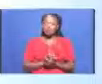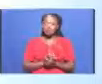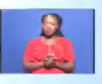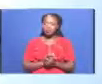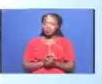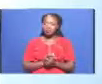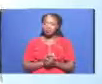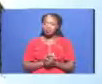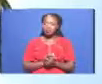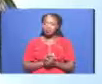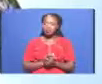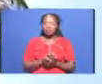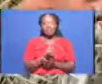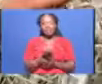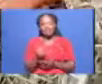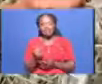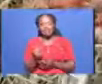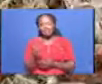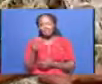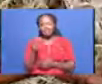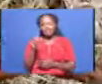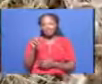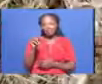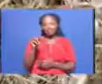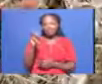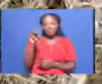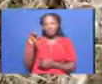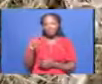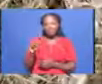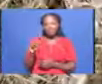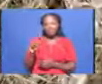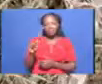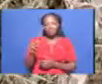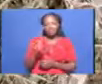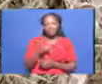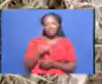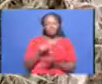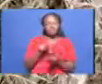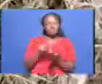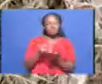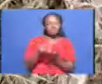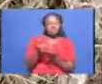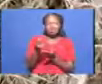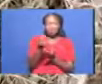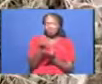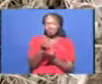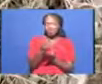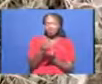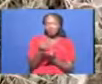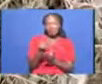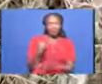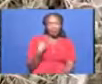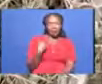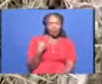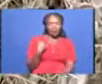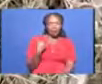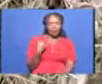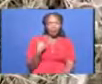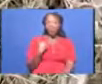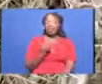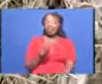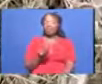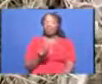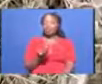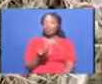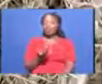The other one is mkoma. Kwa vile hii mimea midogo midogo huwa inasumbua. Ndio ubaya wake.